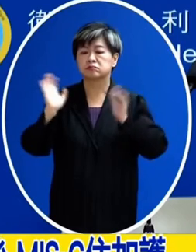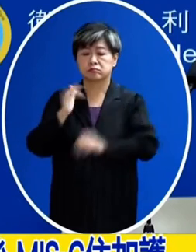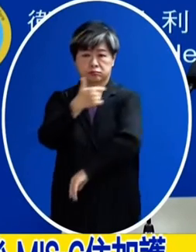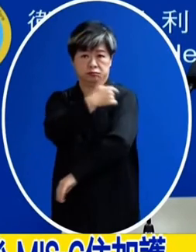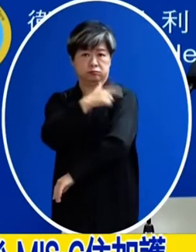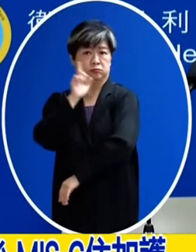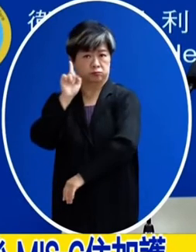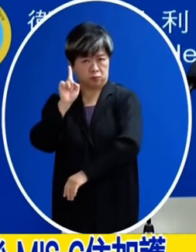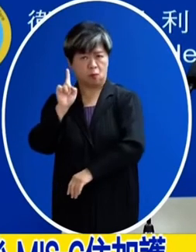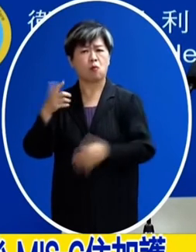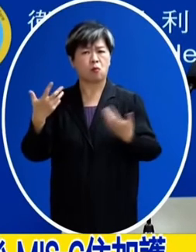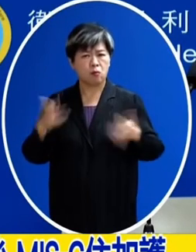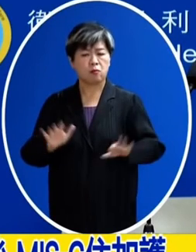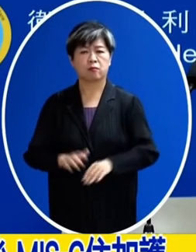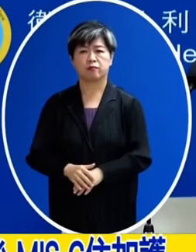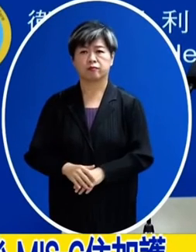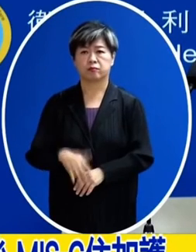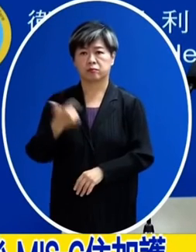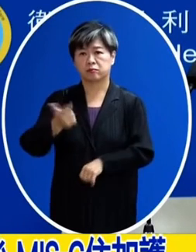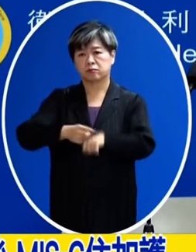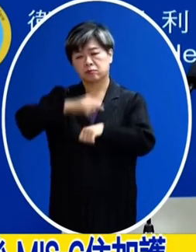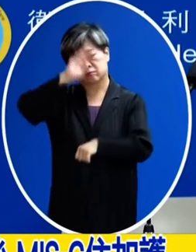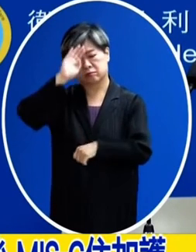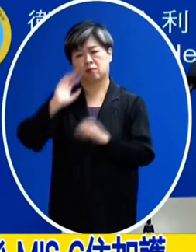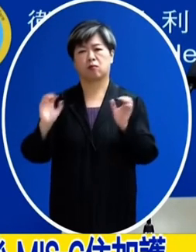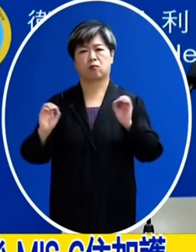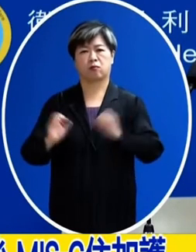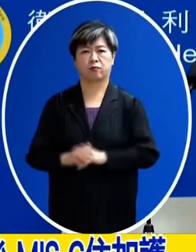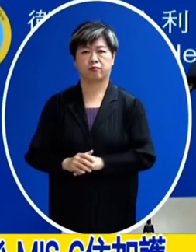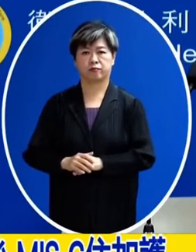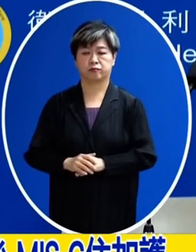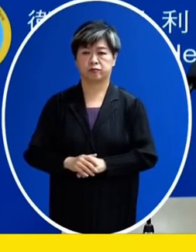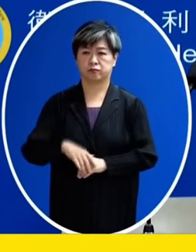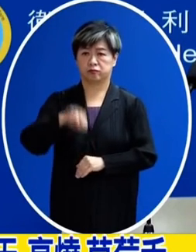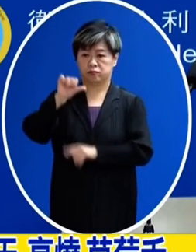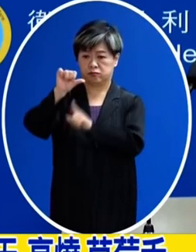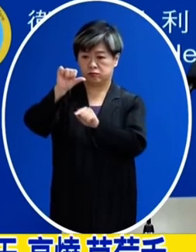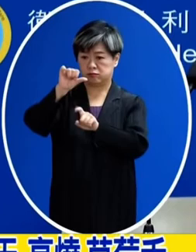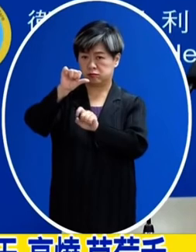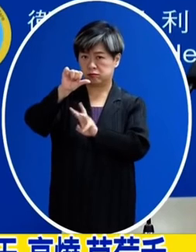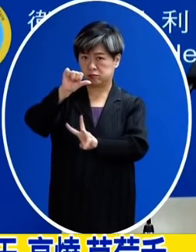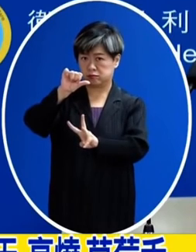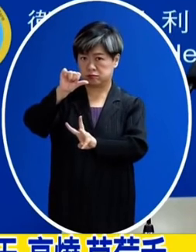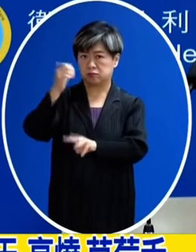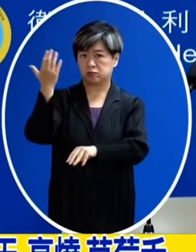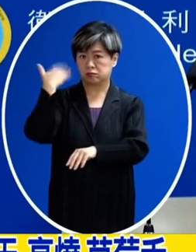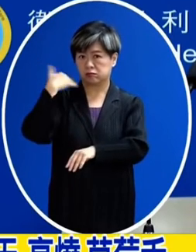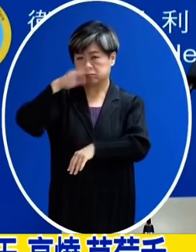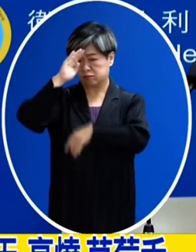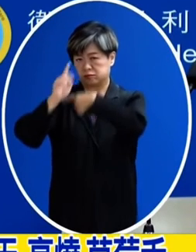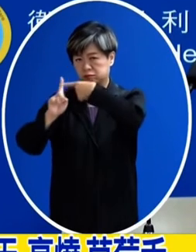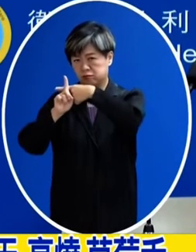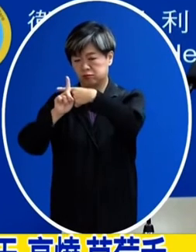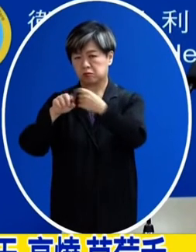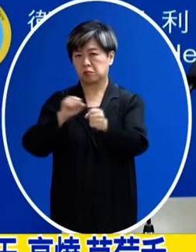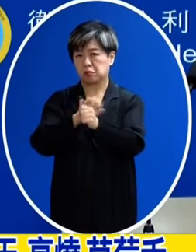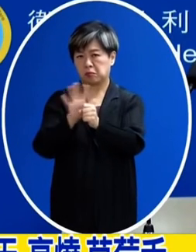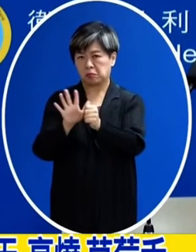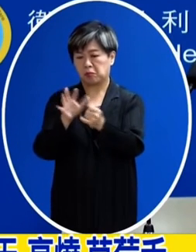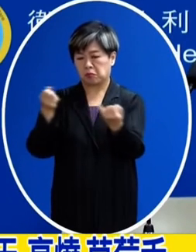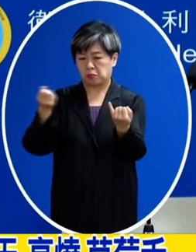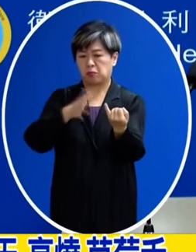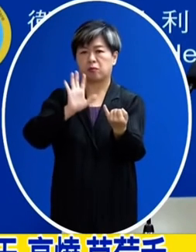过1剂的疫苗，没有慢性病史。她5月13号就已经有确诊过新冠病毒感